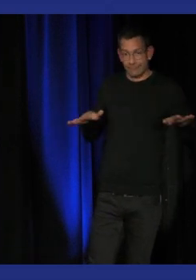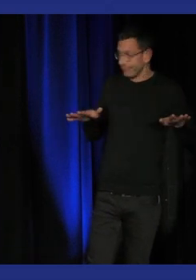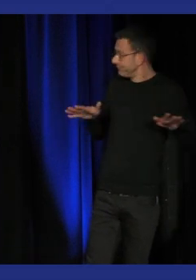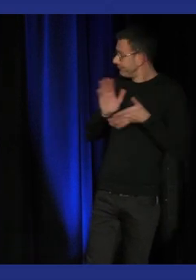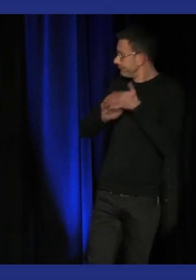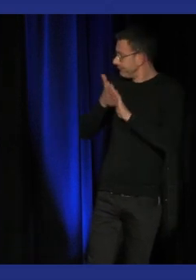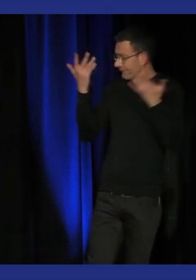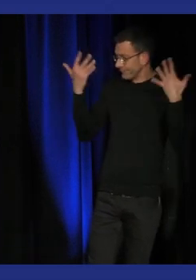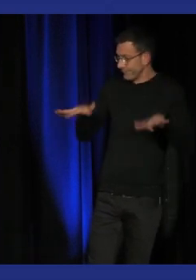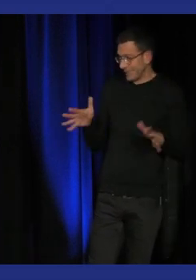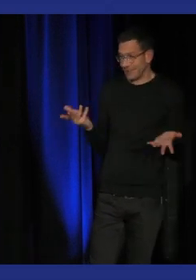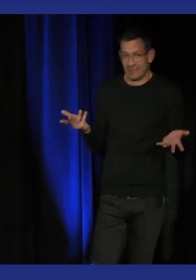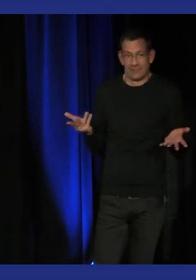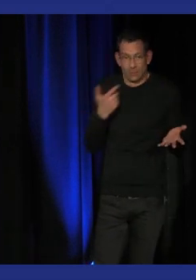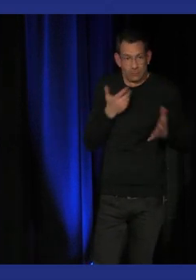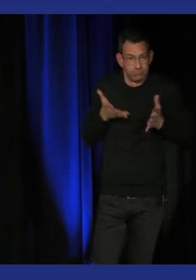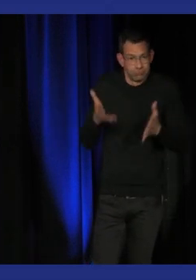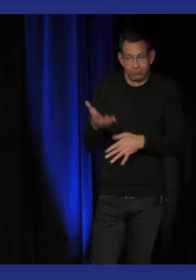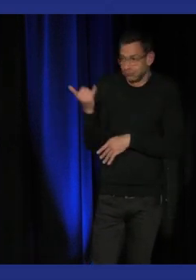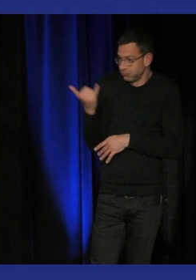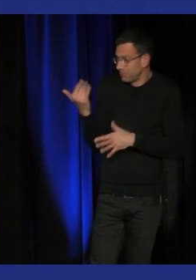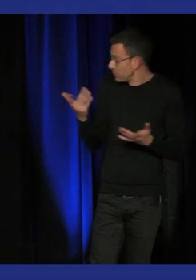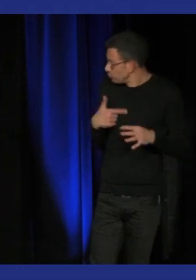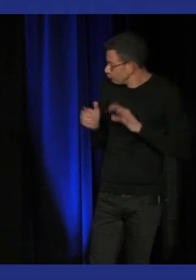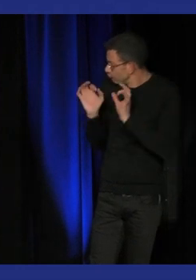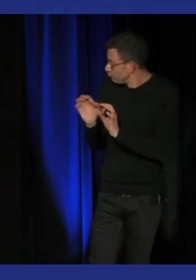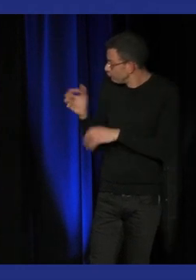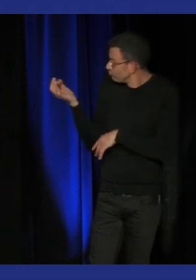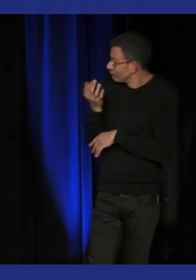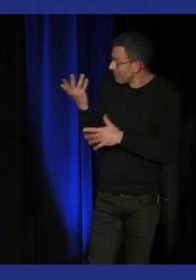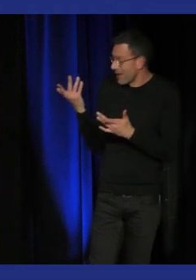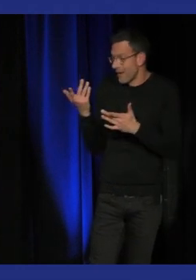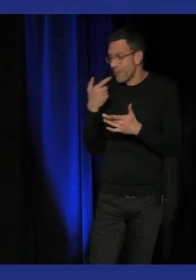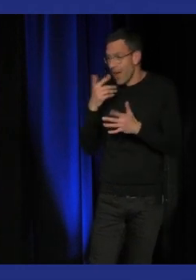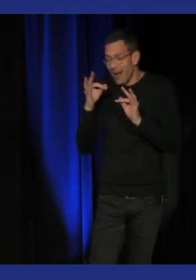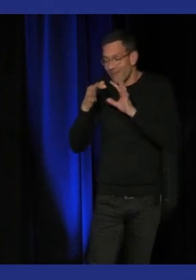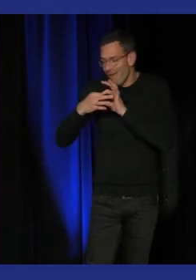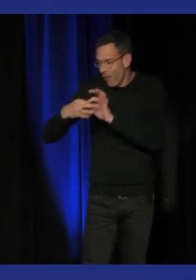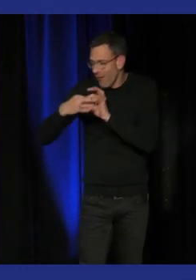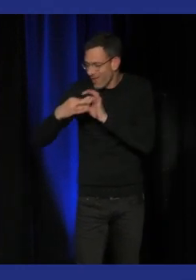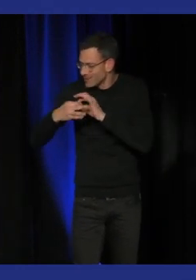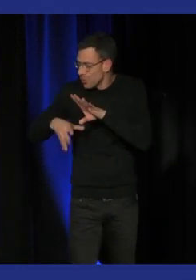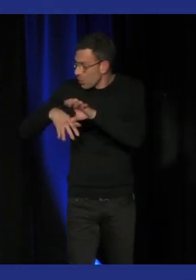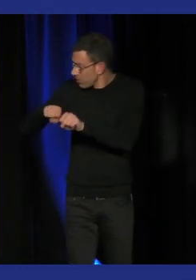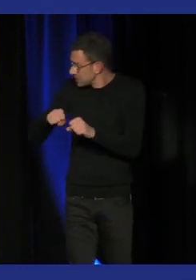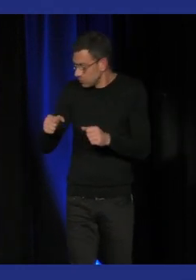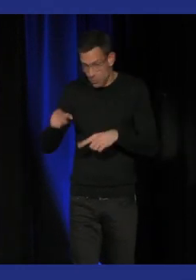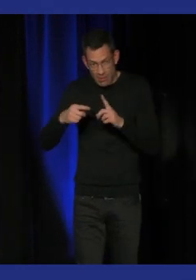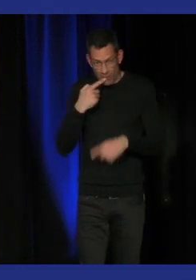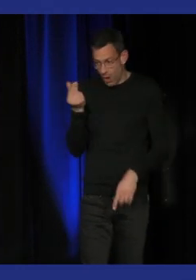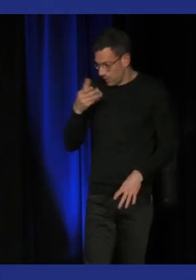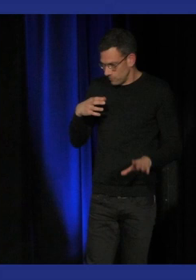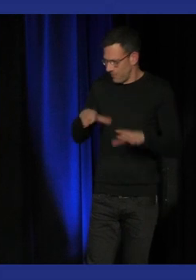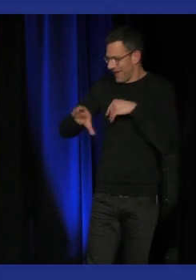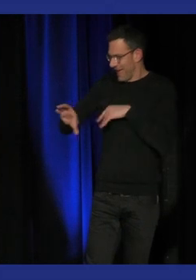De s'impliquer personnellement, donc dans le relationnel que vous évoquiez, dans la compensation relationnelle, alors que on